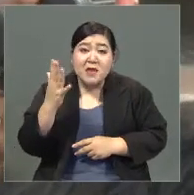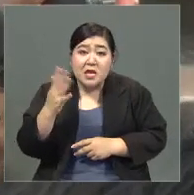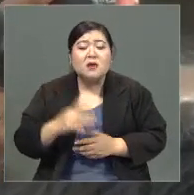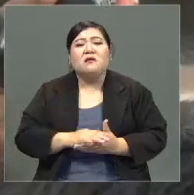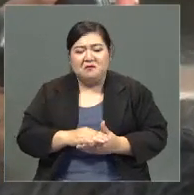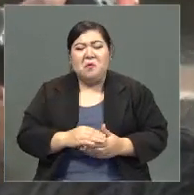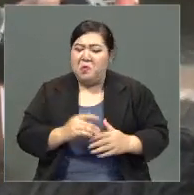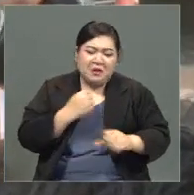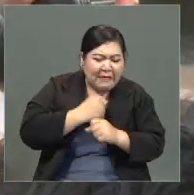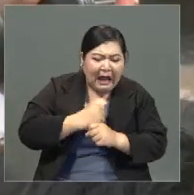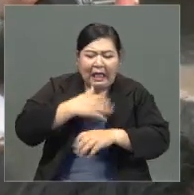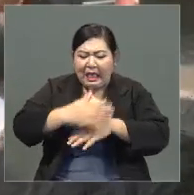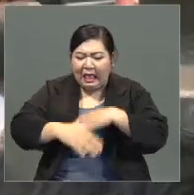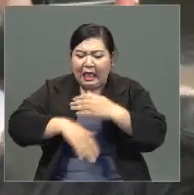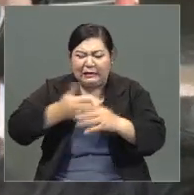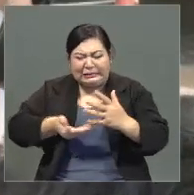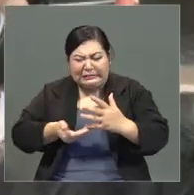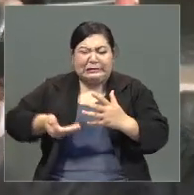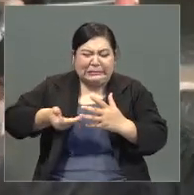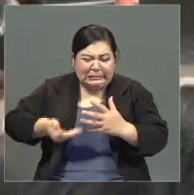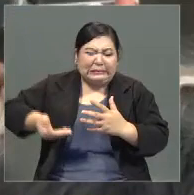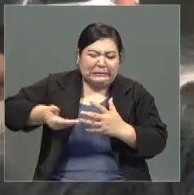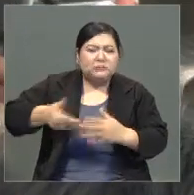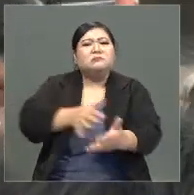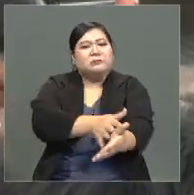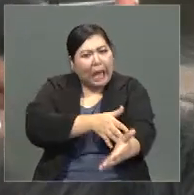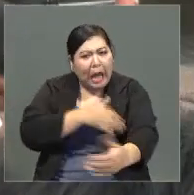บูรณาการเนี่ยก็น่าจะน้อยกว่านะครับ